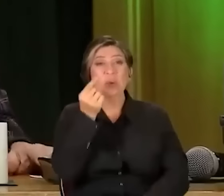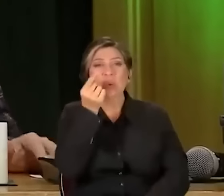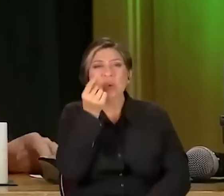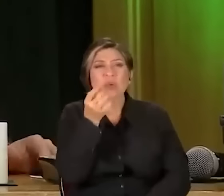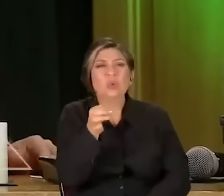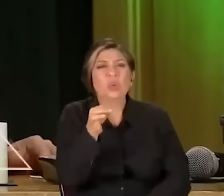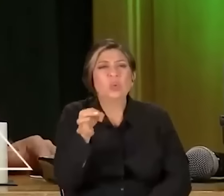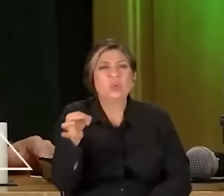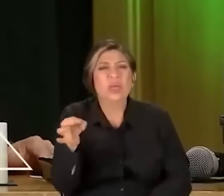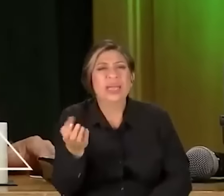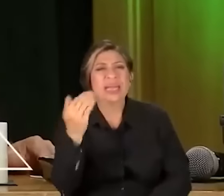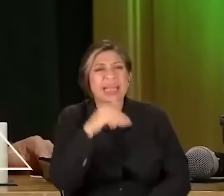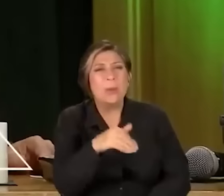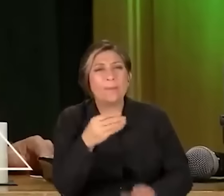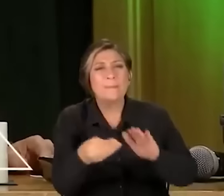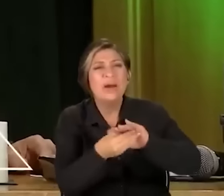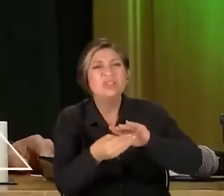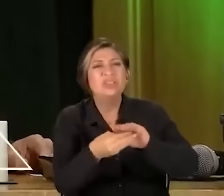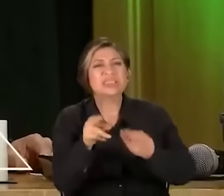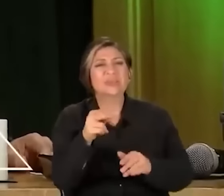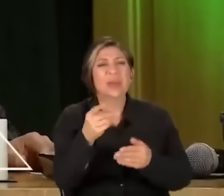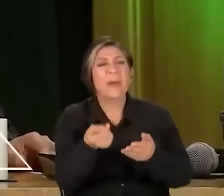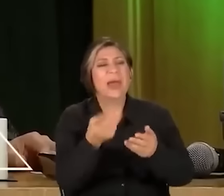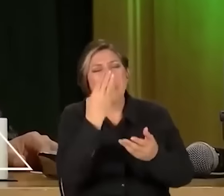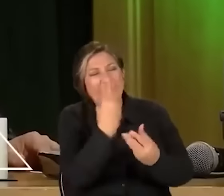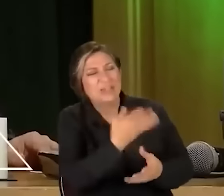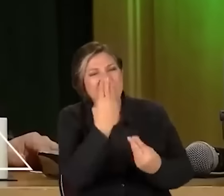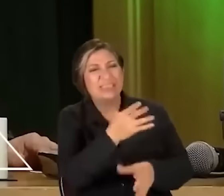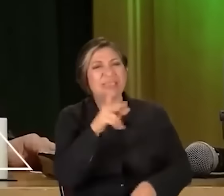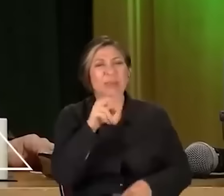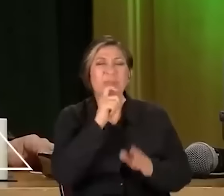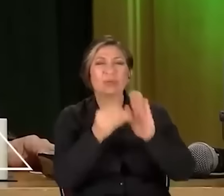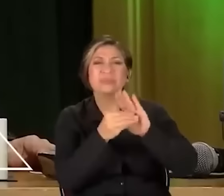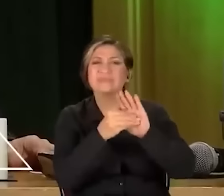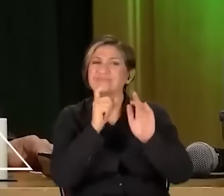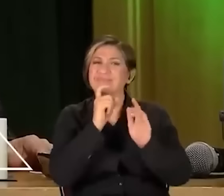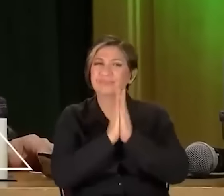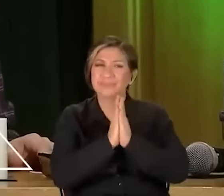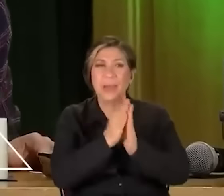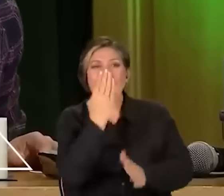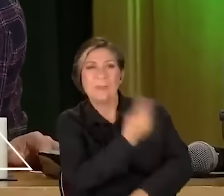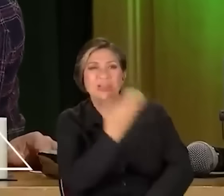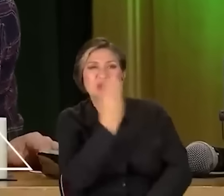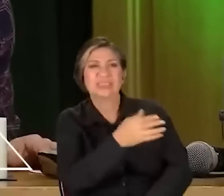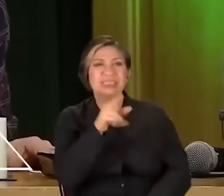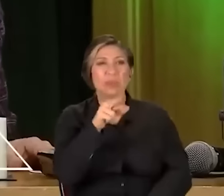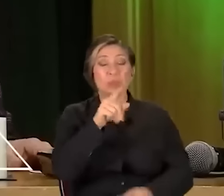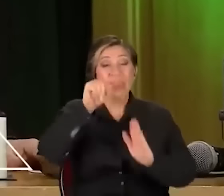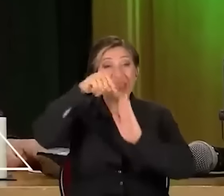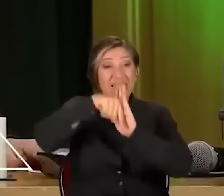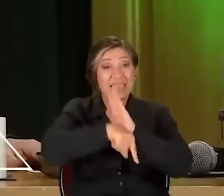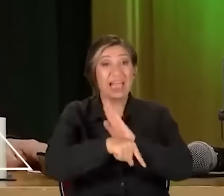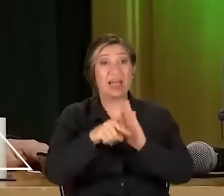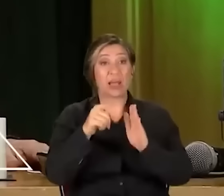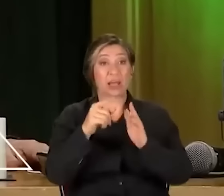küçük kuruşları geliyor, sadece bahşiş gibi. Bu kadar erişimin ve bu kadar ayrıntılı data verme